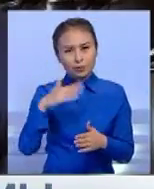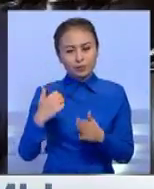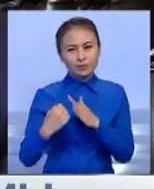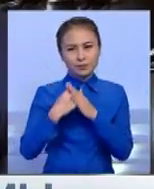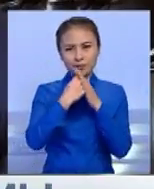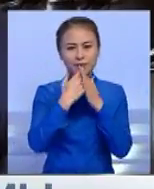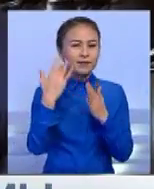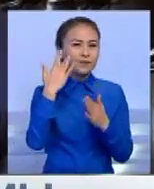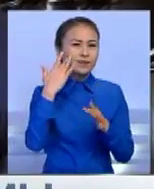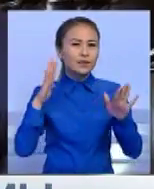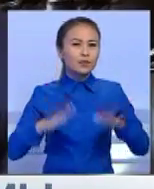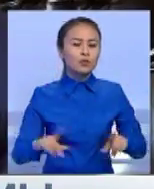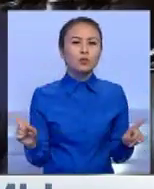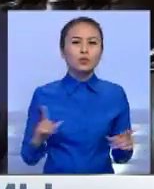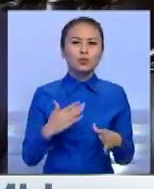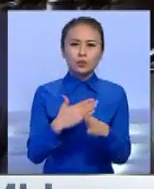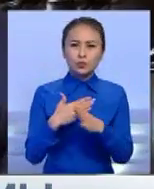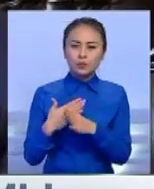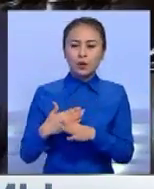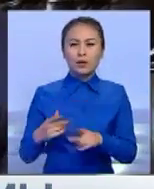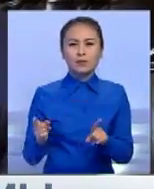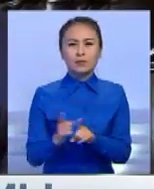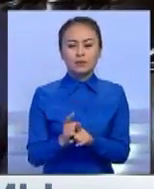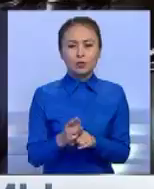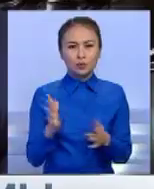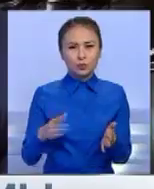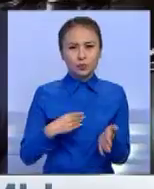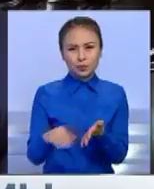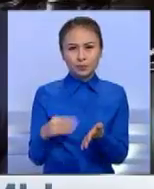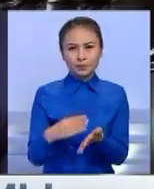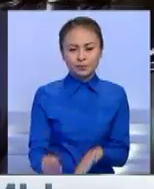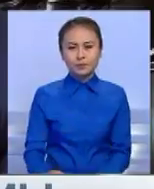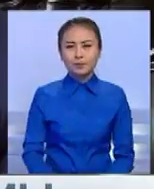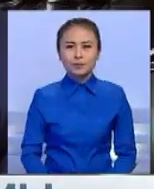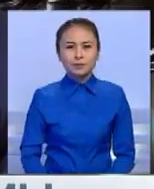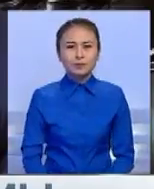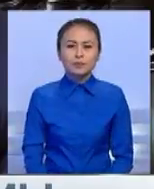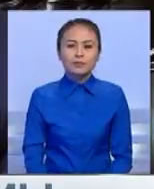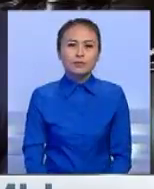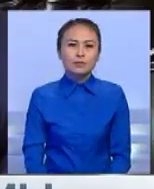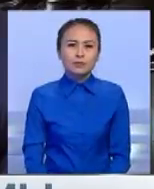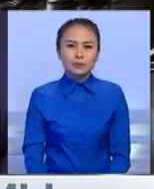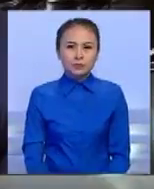және бұл елге жеткізетін өнімдерімізге сұраныс артады деп ойлаймыз.